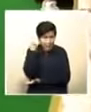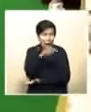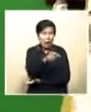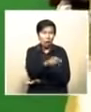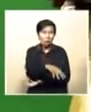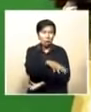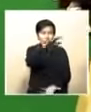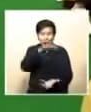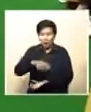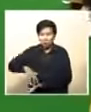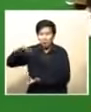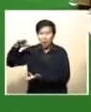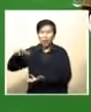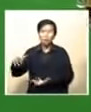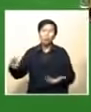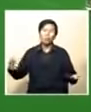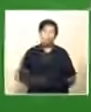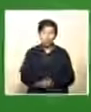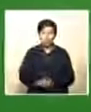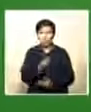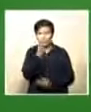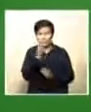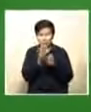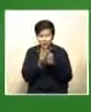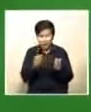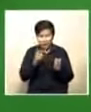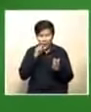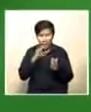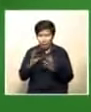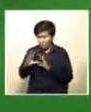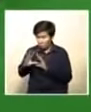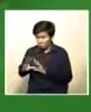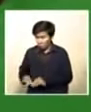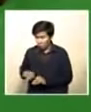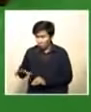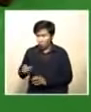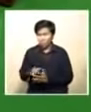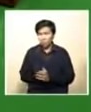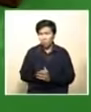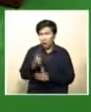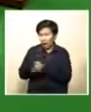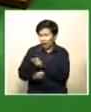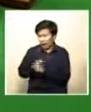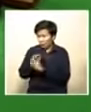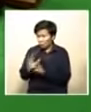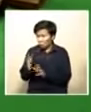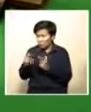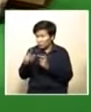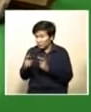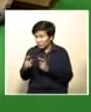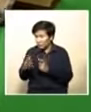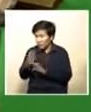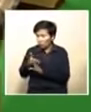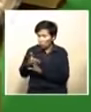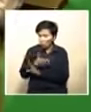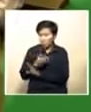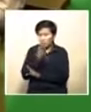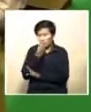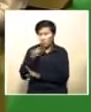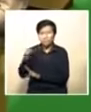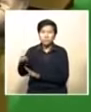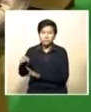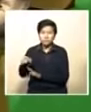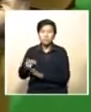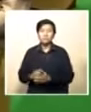บัดนี้ด้วยสถานการณ์โควิดการนำเอาหน้ากากอนามัยก็ดีหน้ากาก N95 ก็ดี